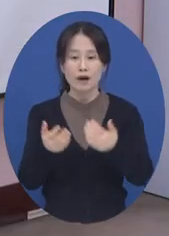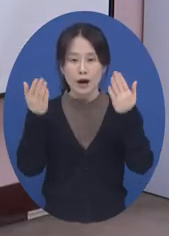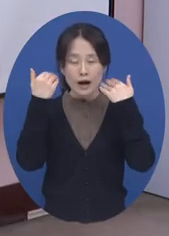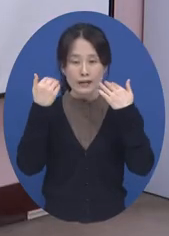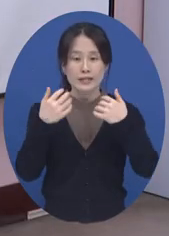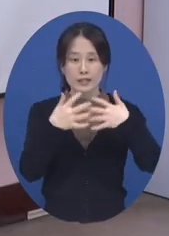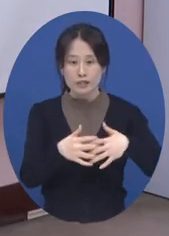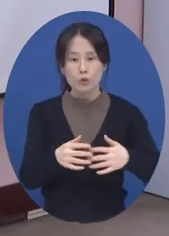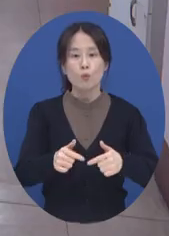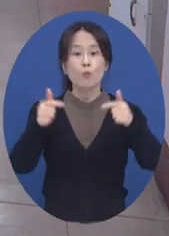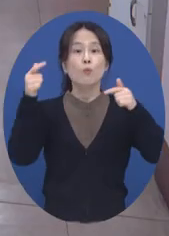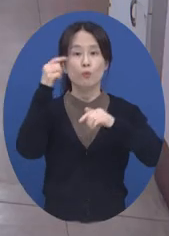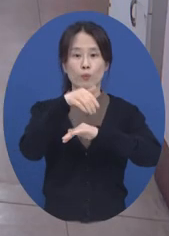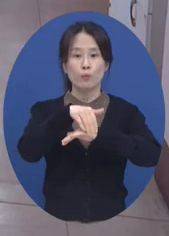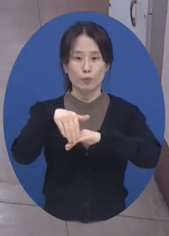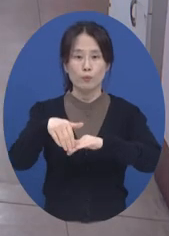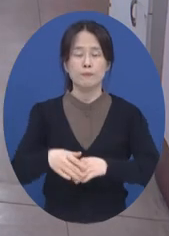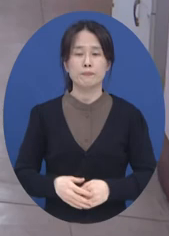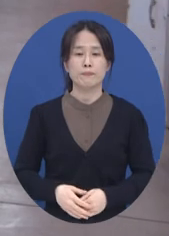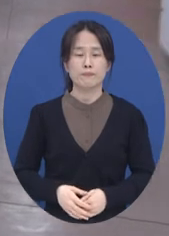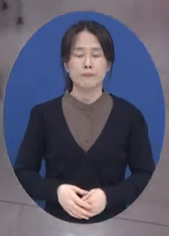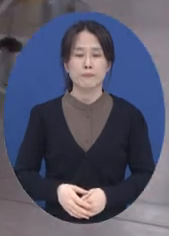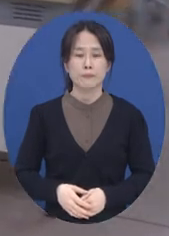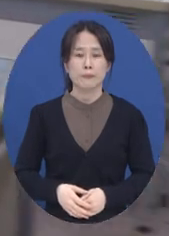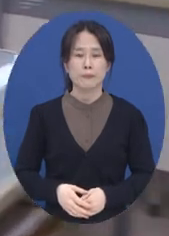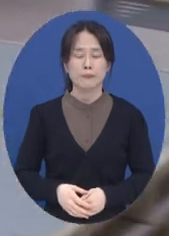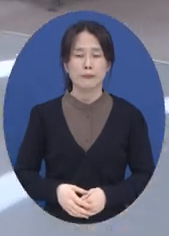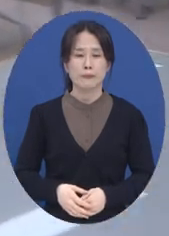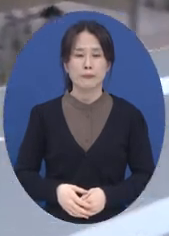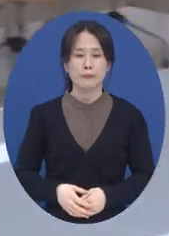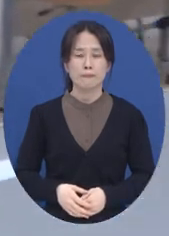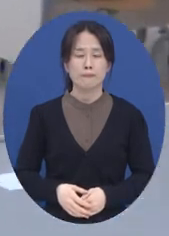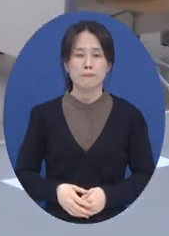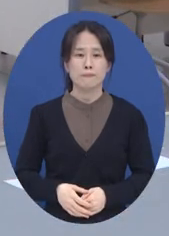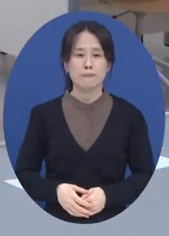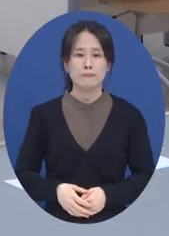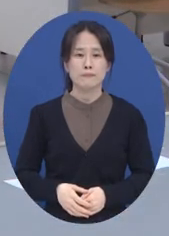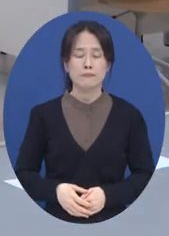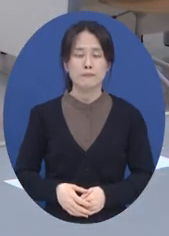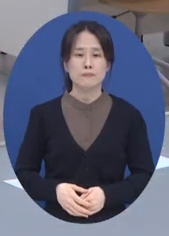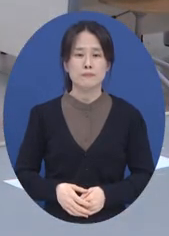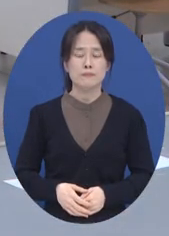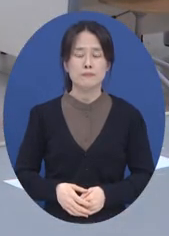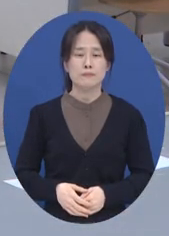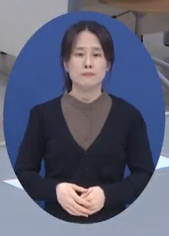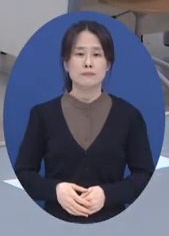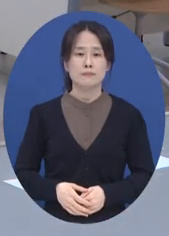공기정화 장치를 확대해 나갈 방침입니다. 경기출 TV 최창순입니다.